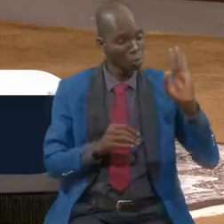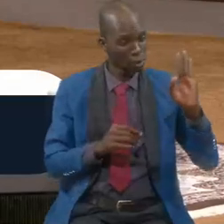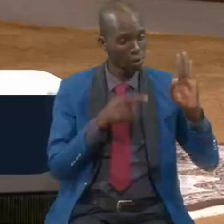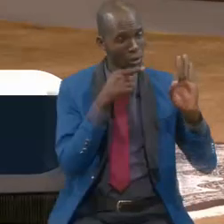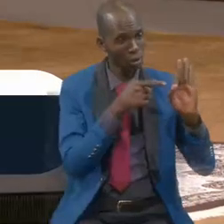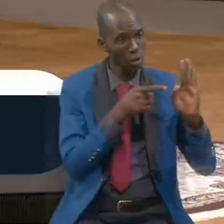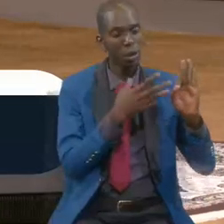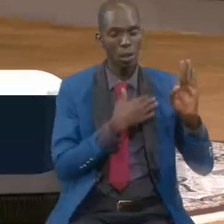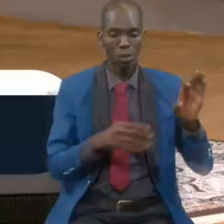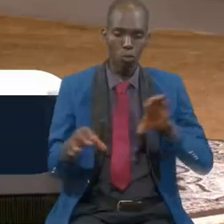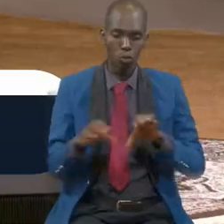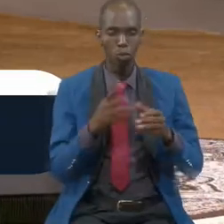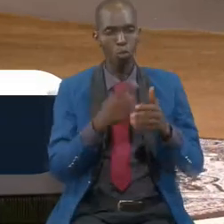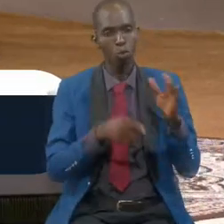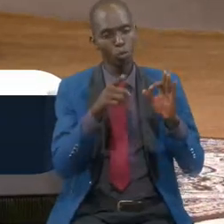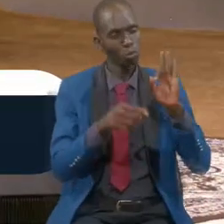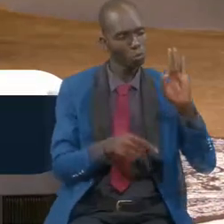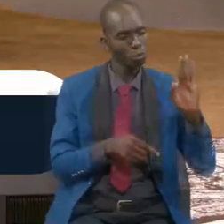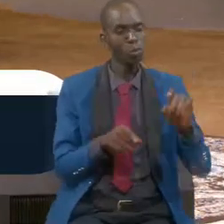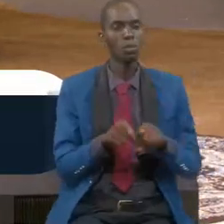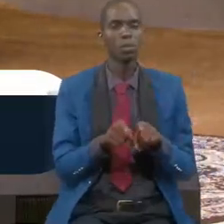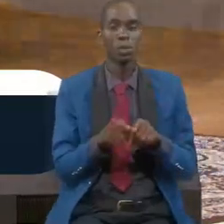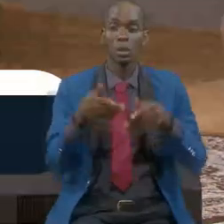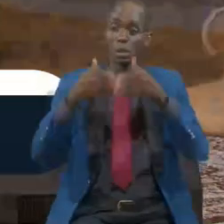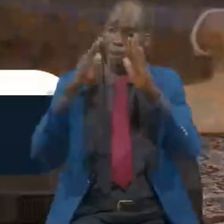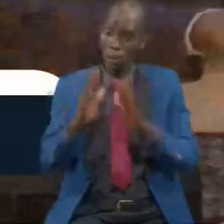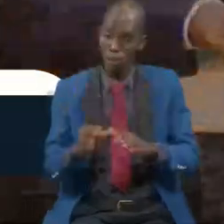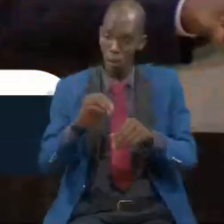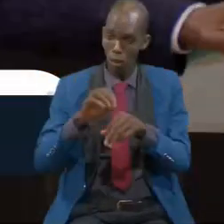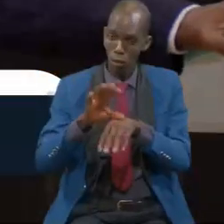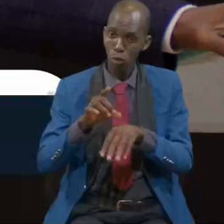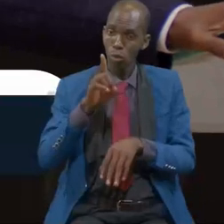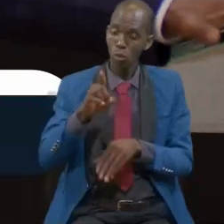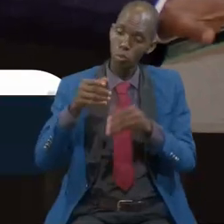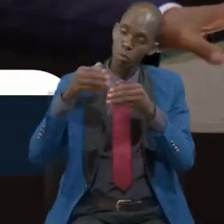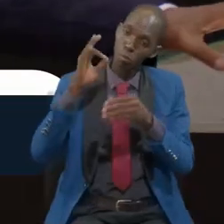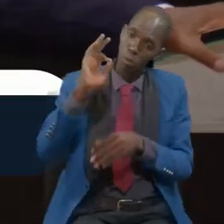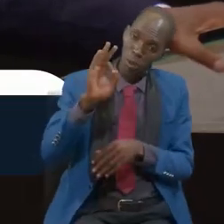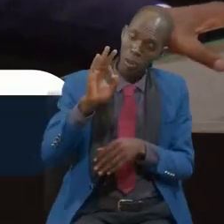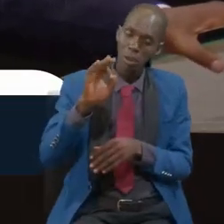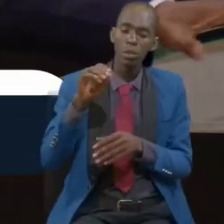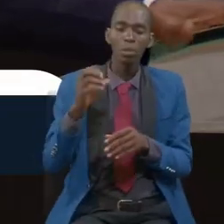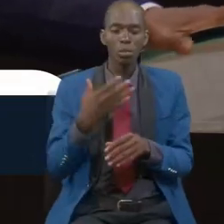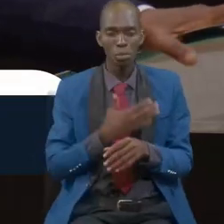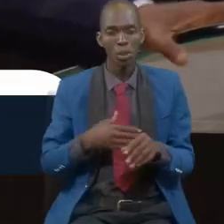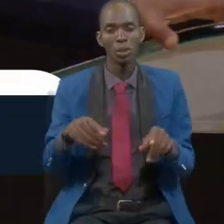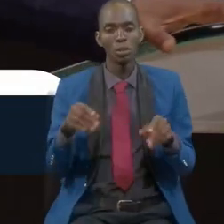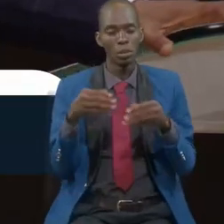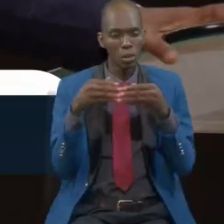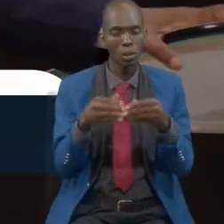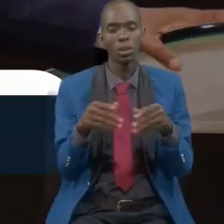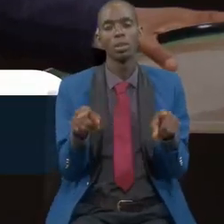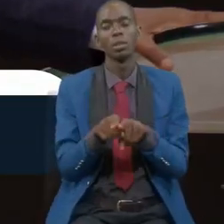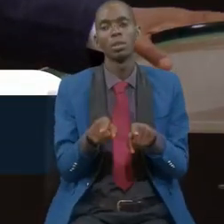être jugé. Parlez et agissez. Dirigeants, prédicateurs, parlez et agissez.